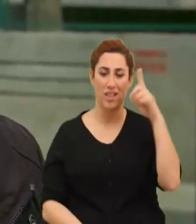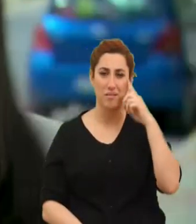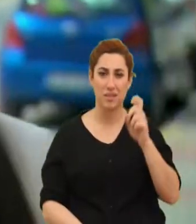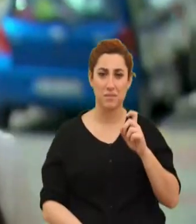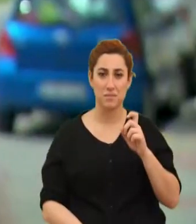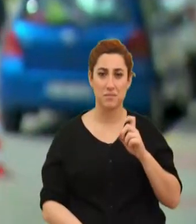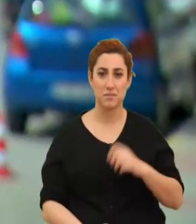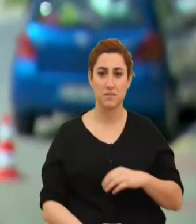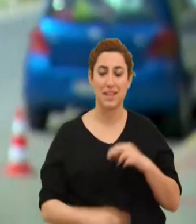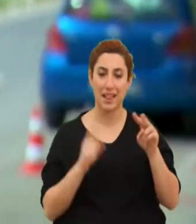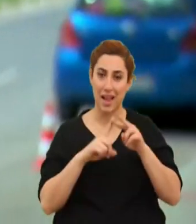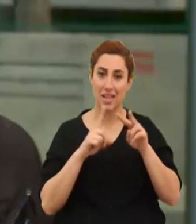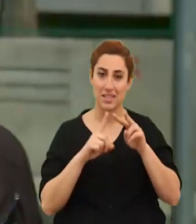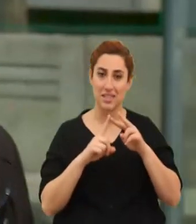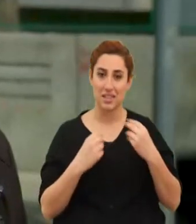Yönetmenim mi? Nazlı.